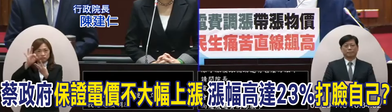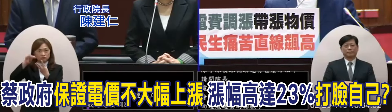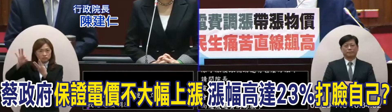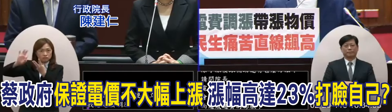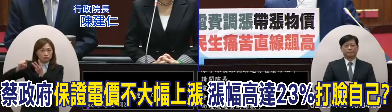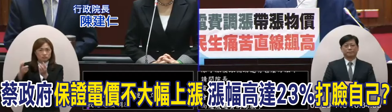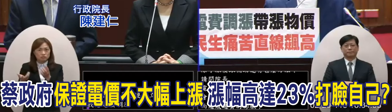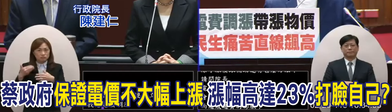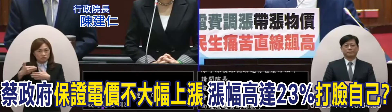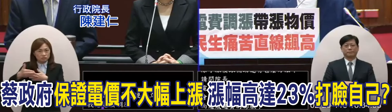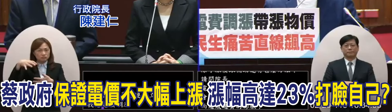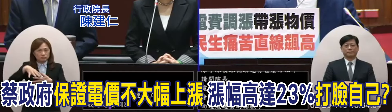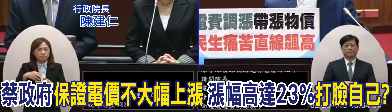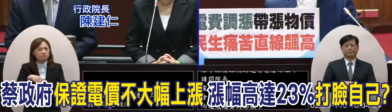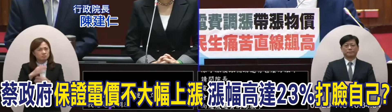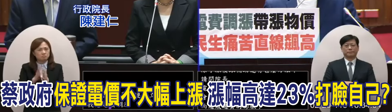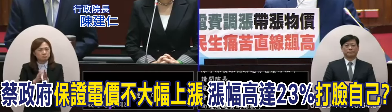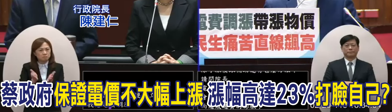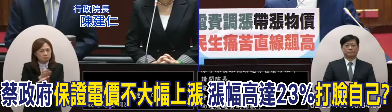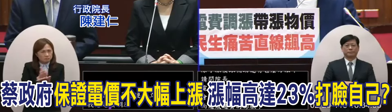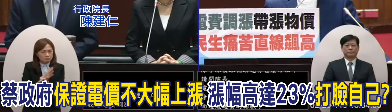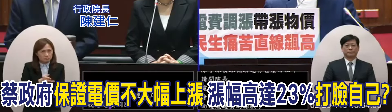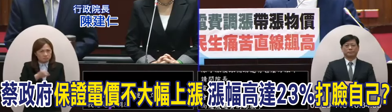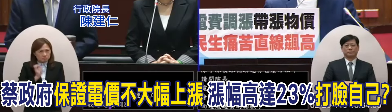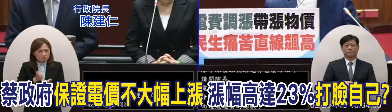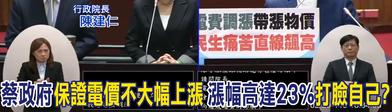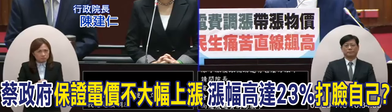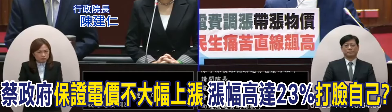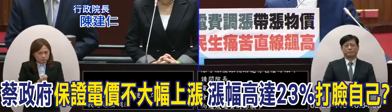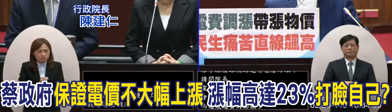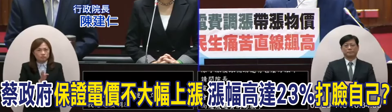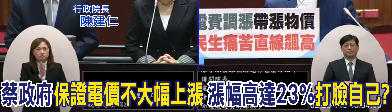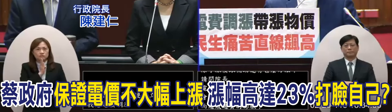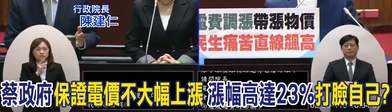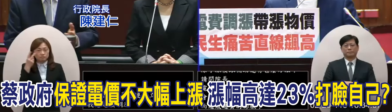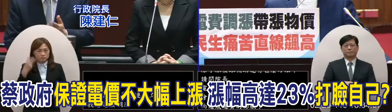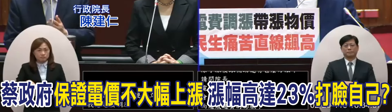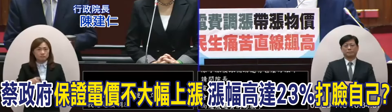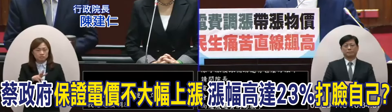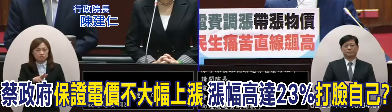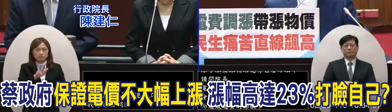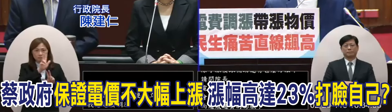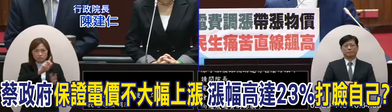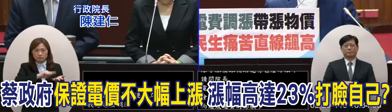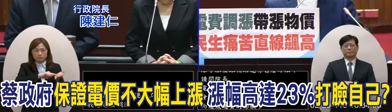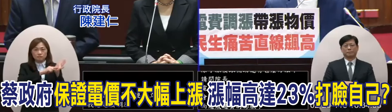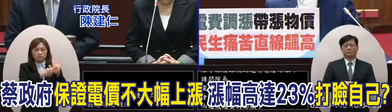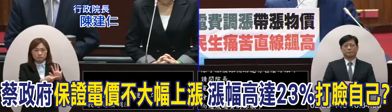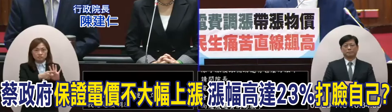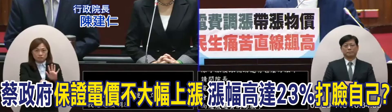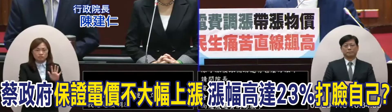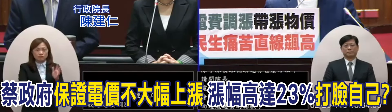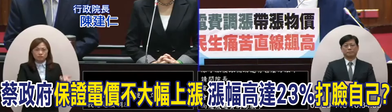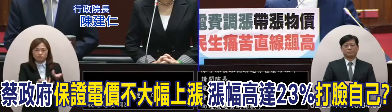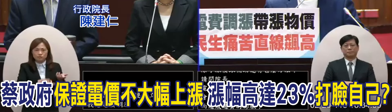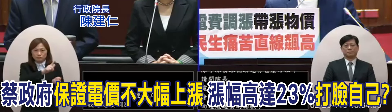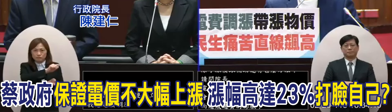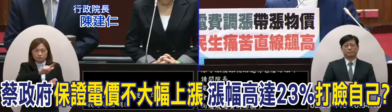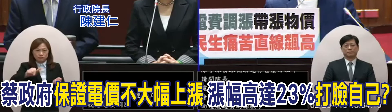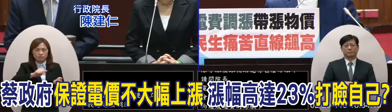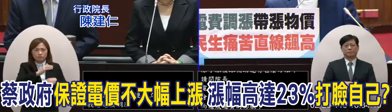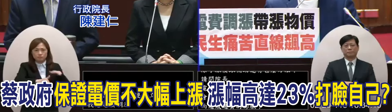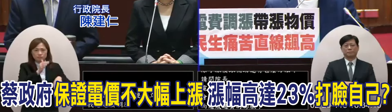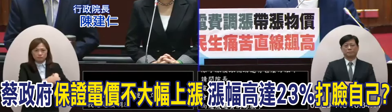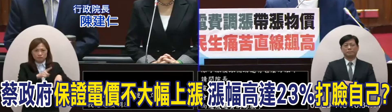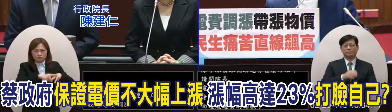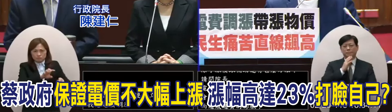中呢，都一直相当的谨慎哈，没有充分的来反映这一个这个燃料的这一个成